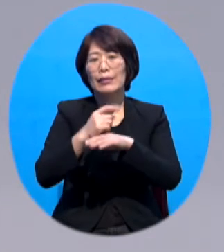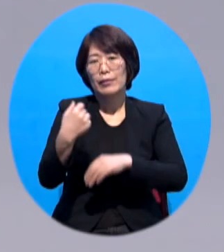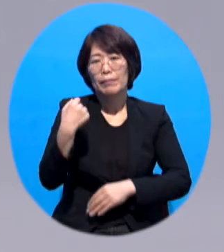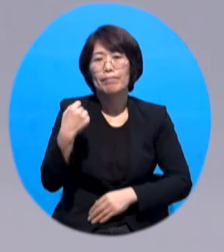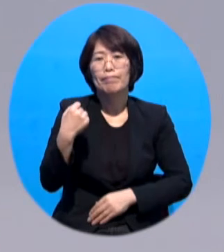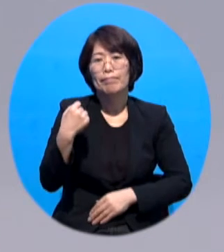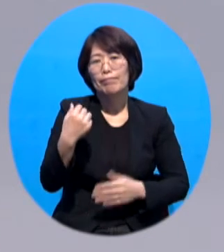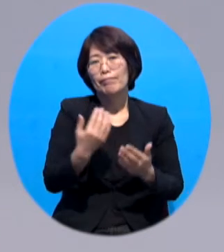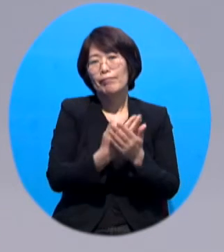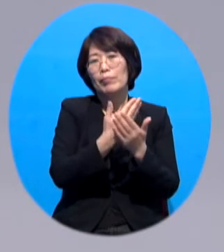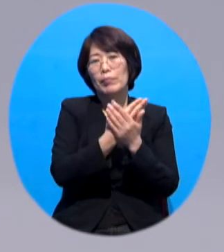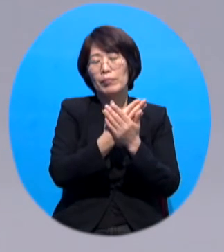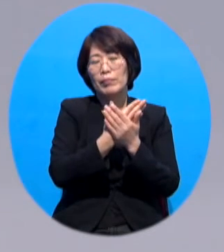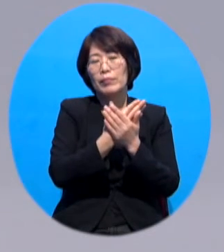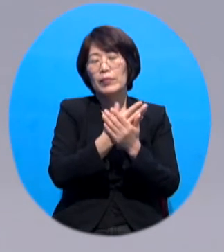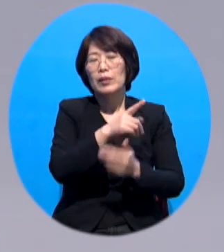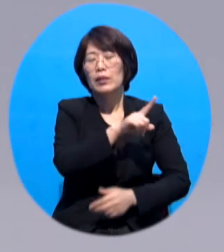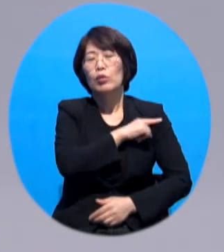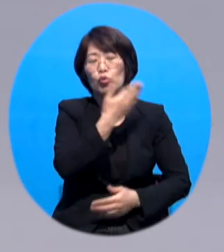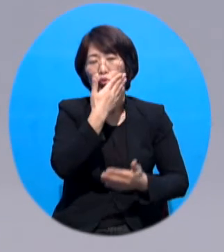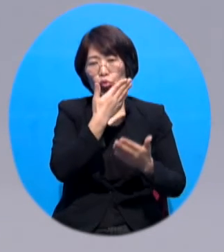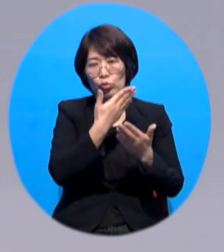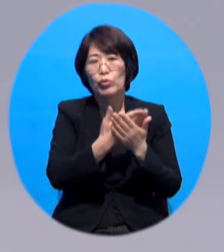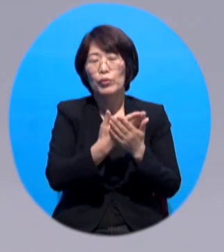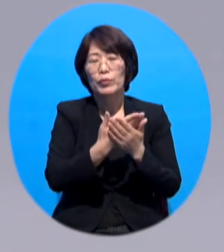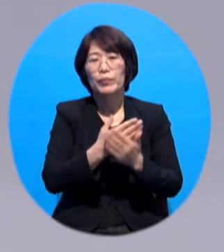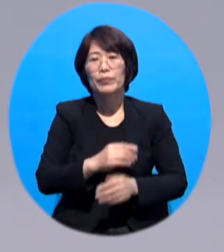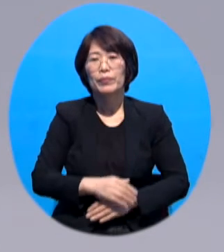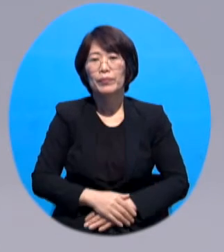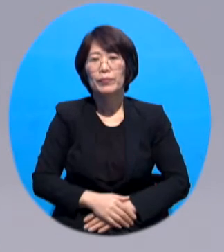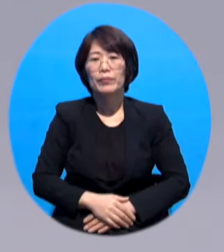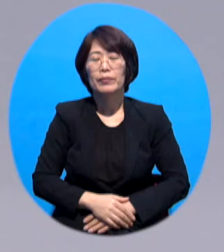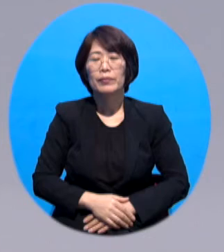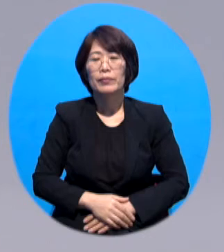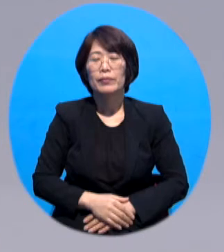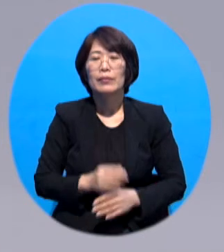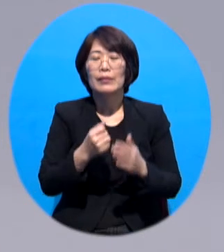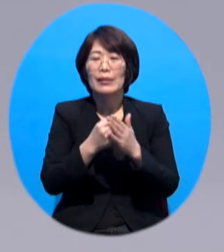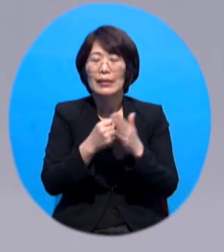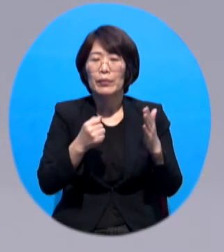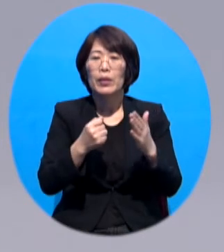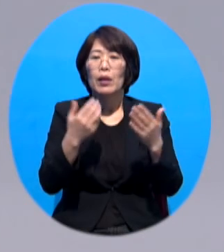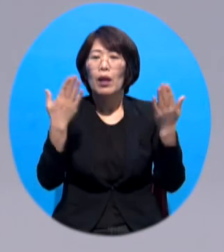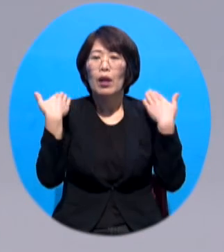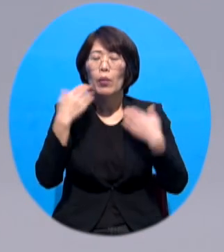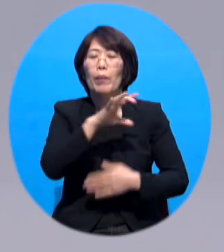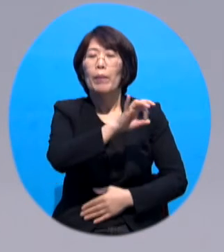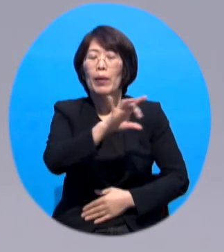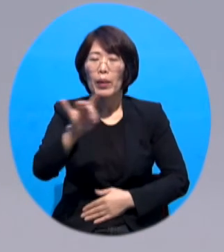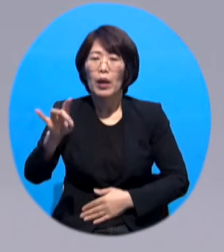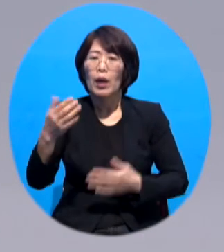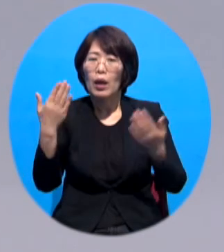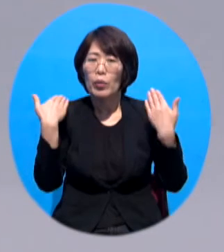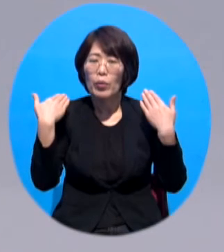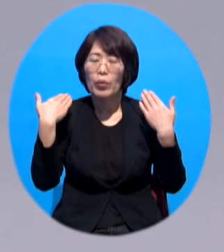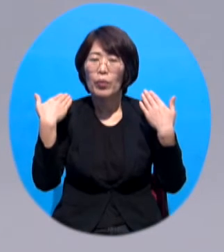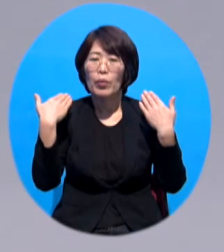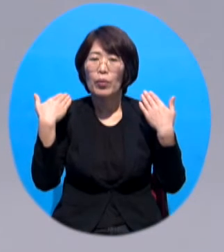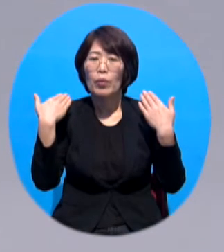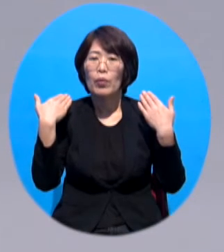기르는 것이 가장 중요한 교육이 된다고 생각합니다 그래서 는 학교 마다 지금 학교에